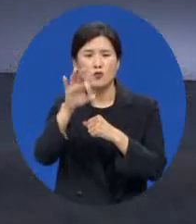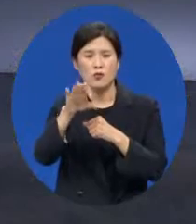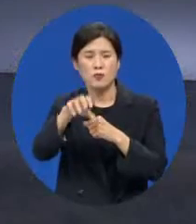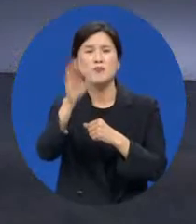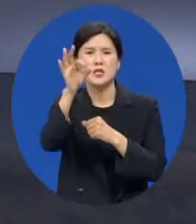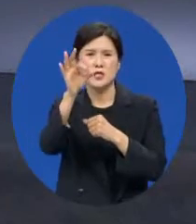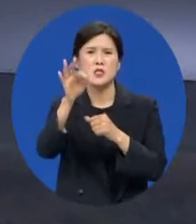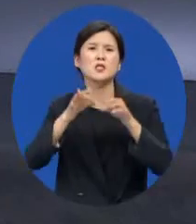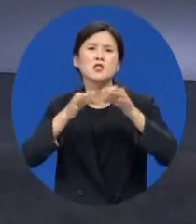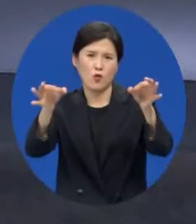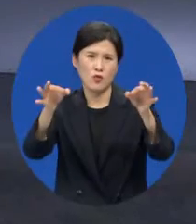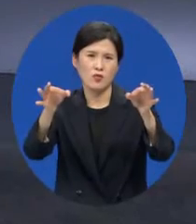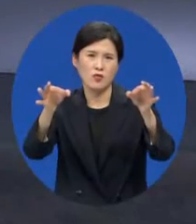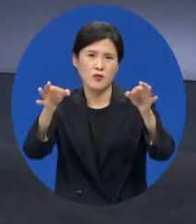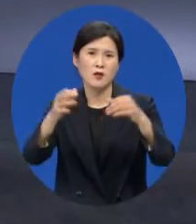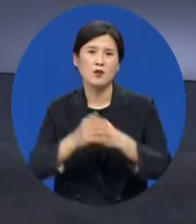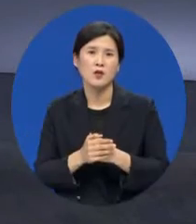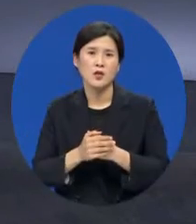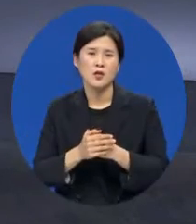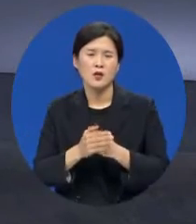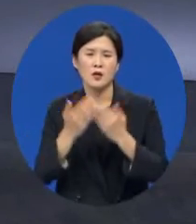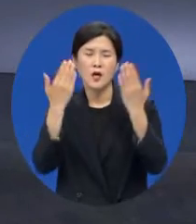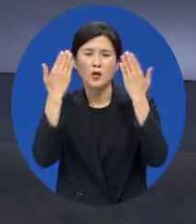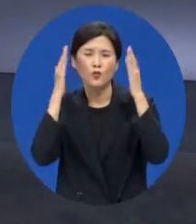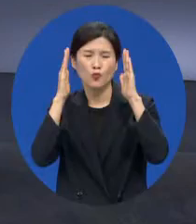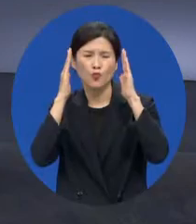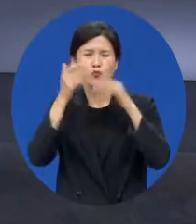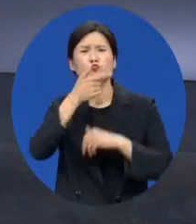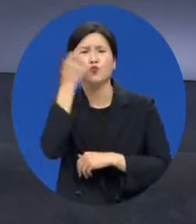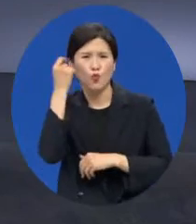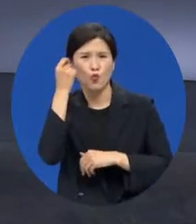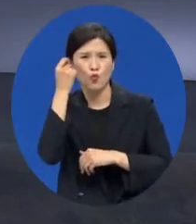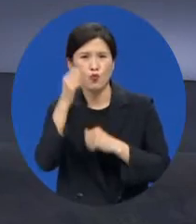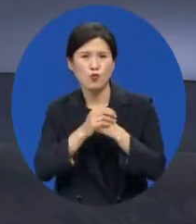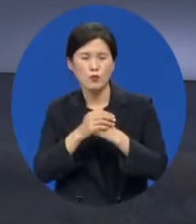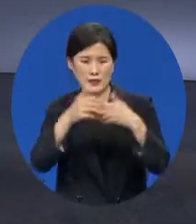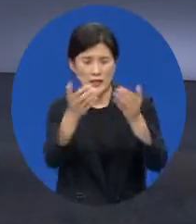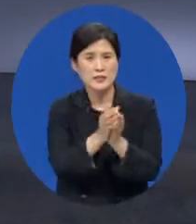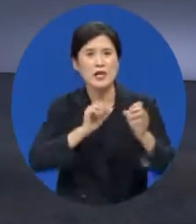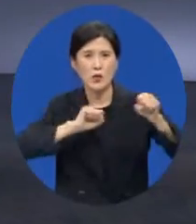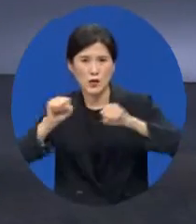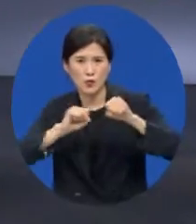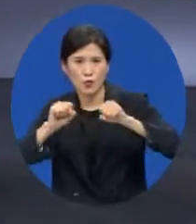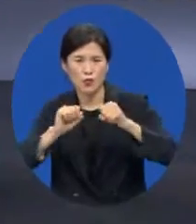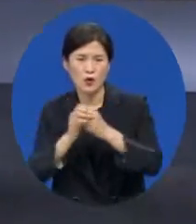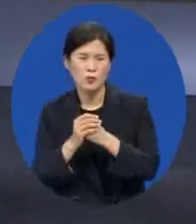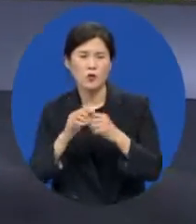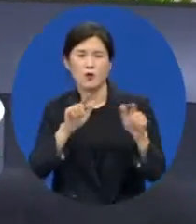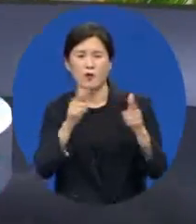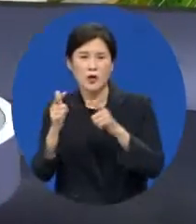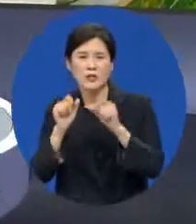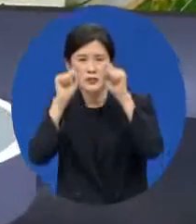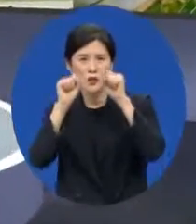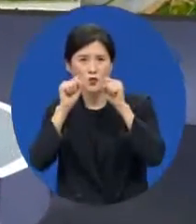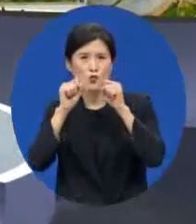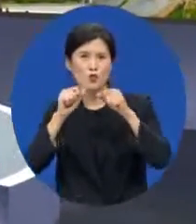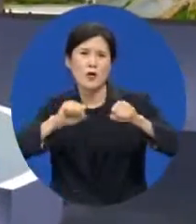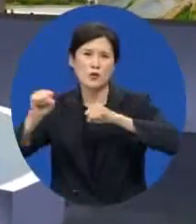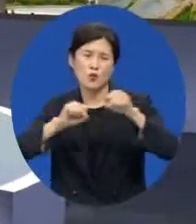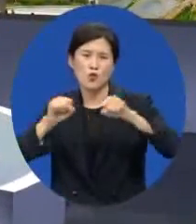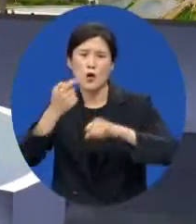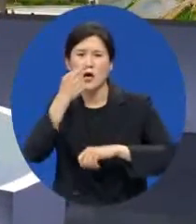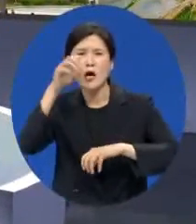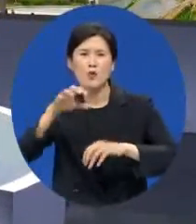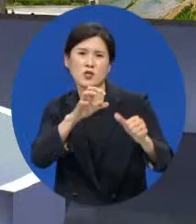지원하여 학교교육 만으로 부족한 단체 활동 및 예체능 활동을 학원을 통해서 라도